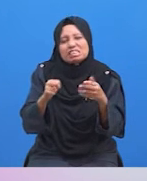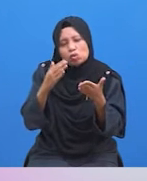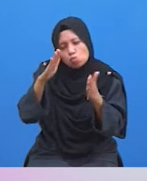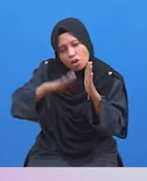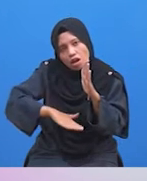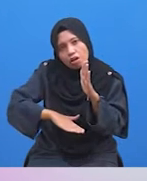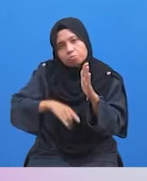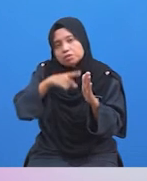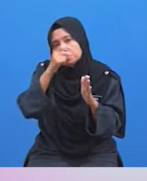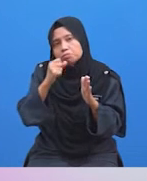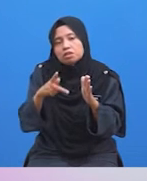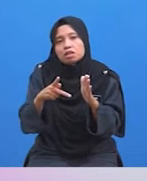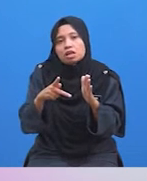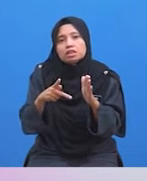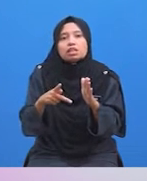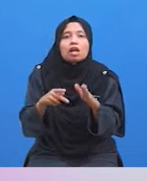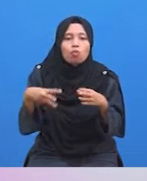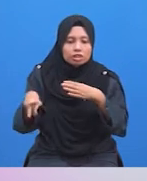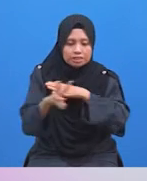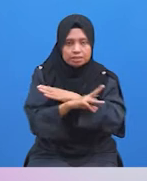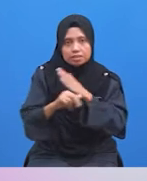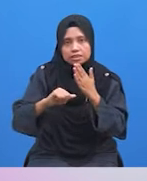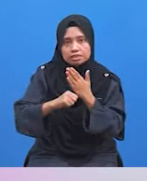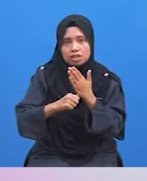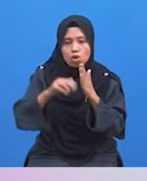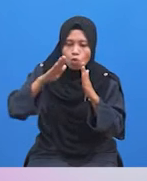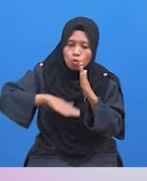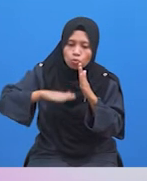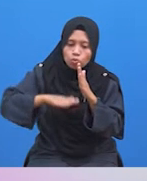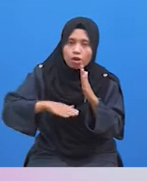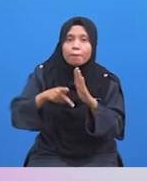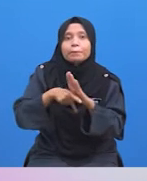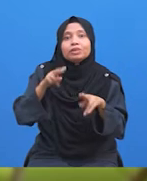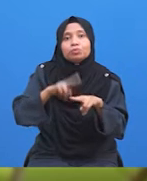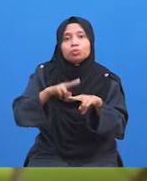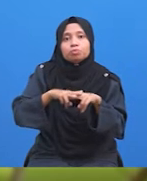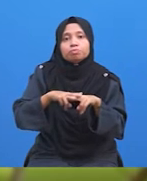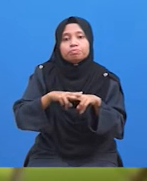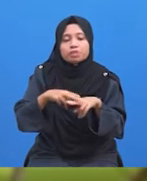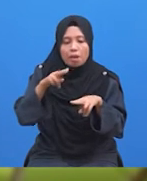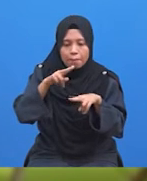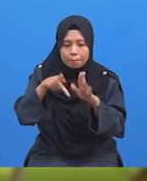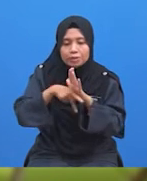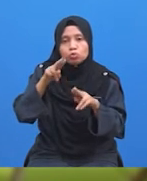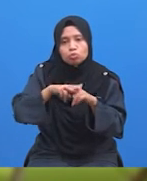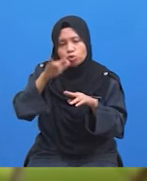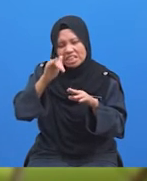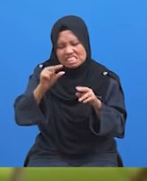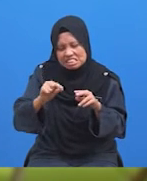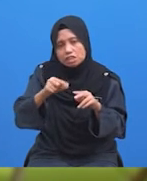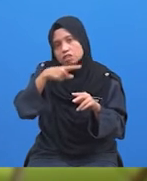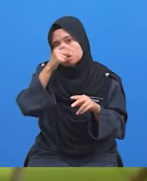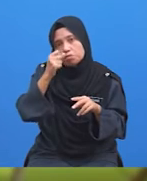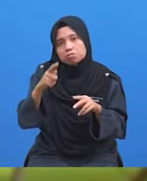menyebabkan kawasan asal mengalami kekurangan penduduk penduduk yang sedikit